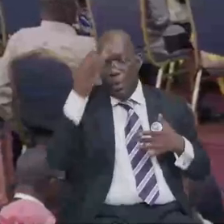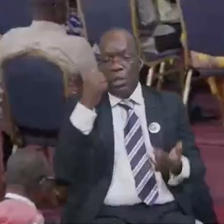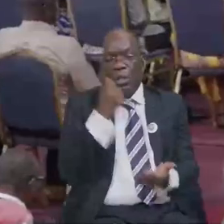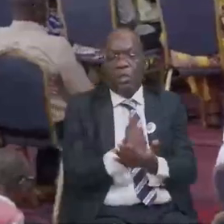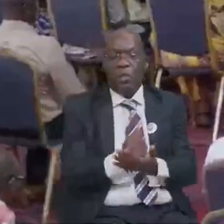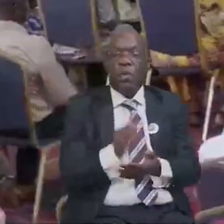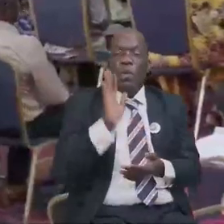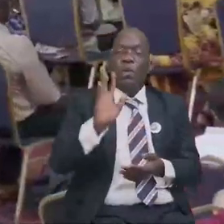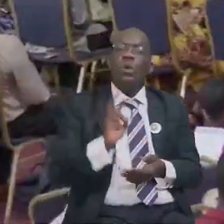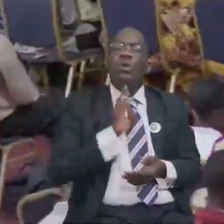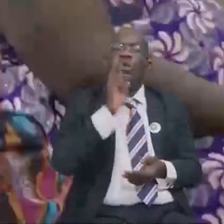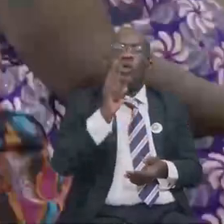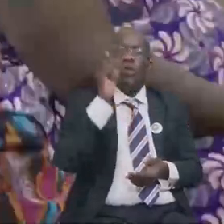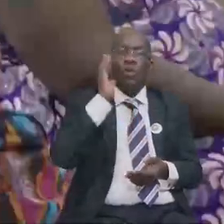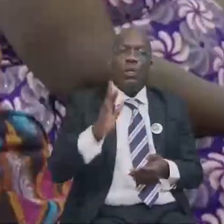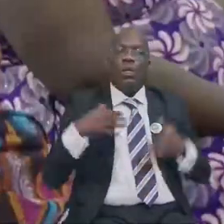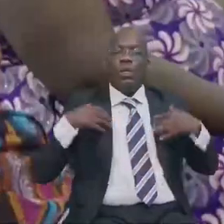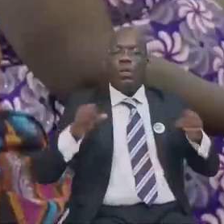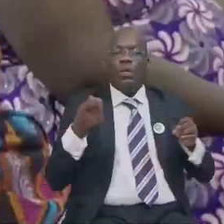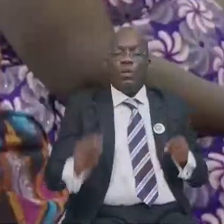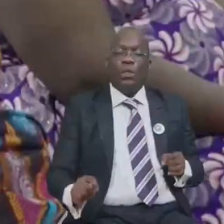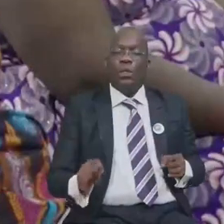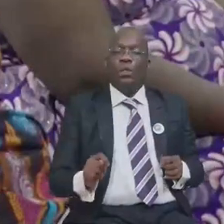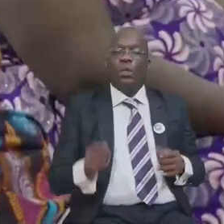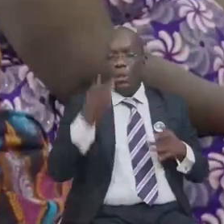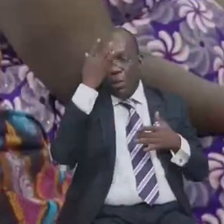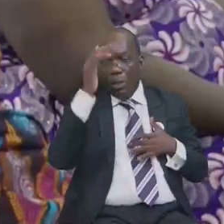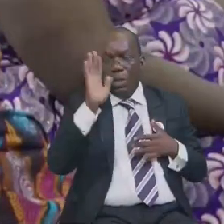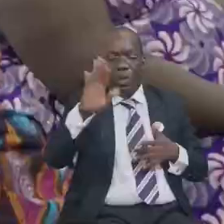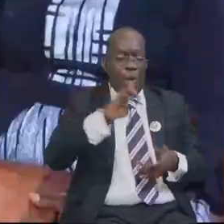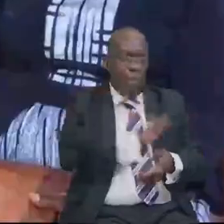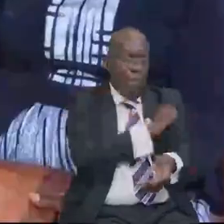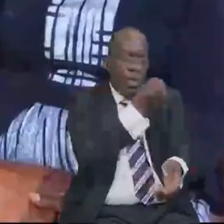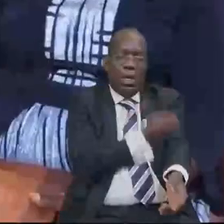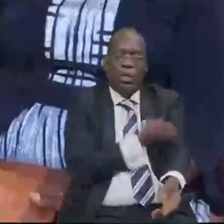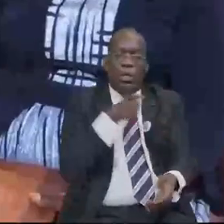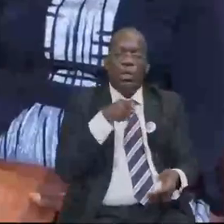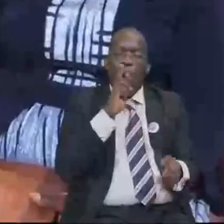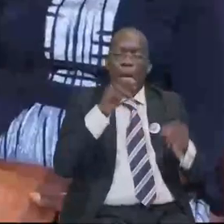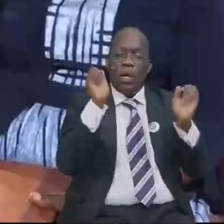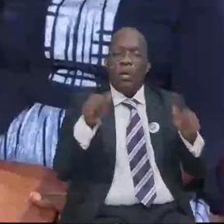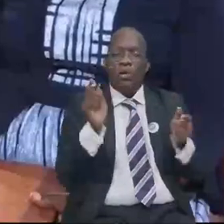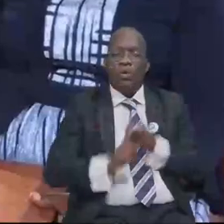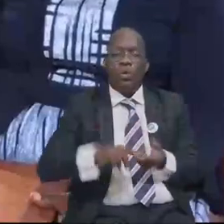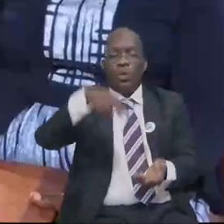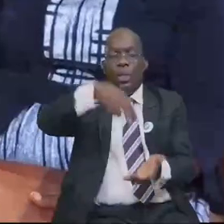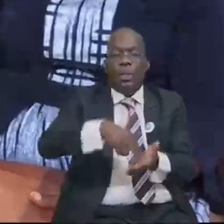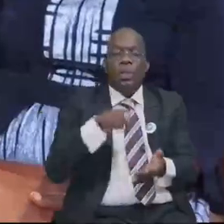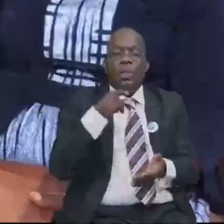Ta voix va guérir les malades. Ton énergie, tu as pu tenir.